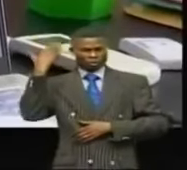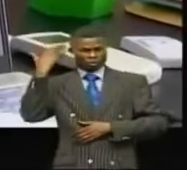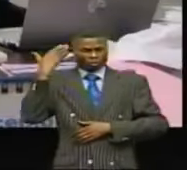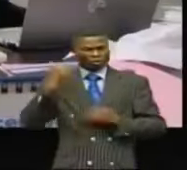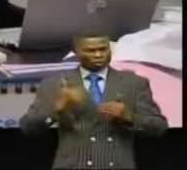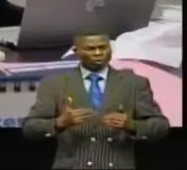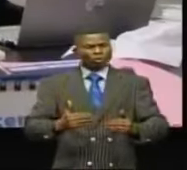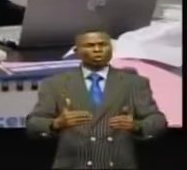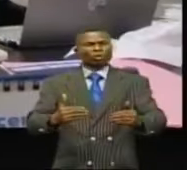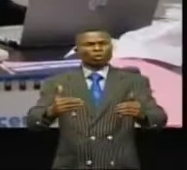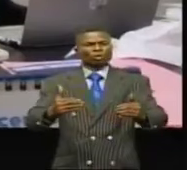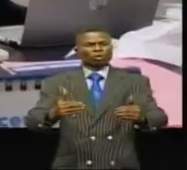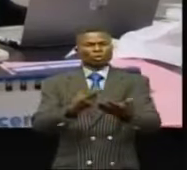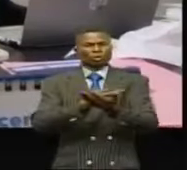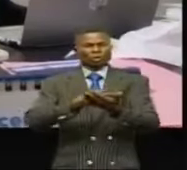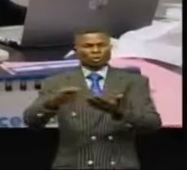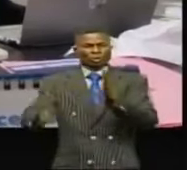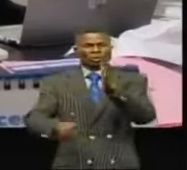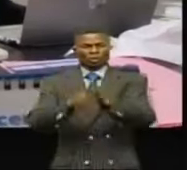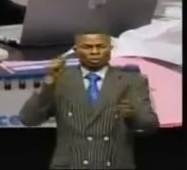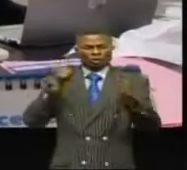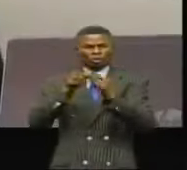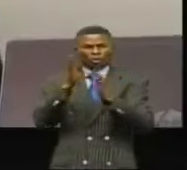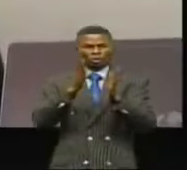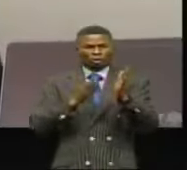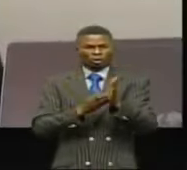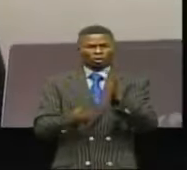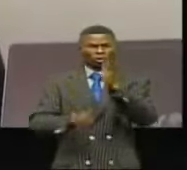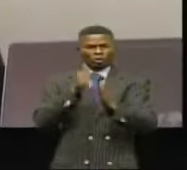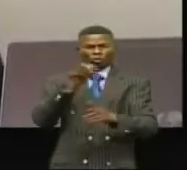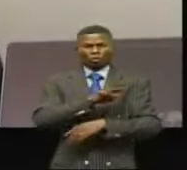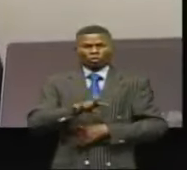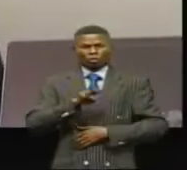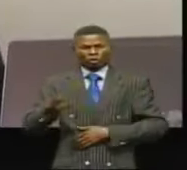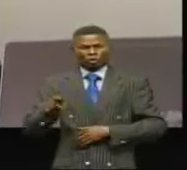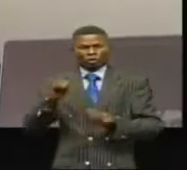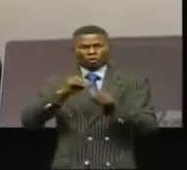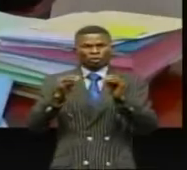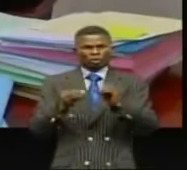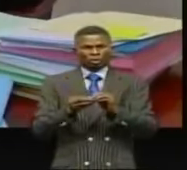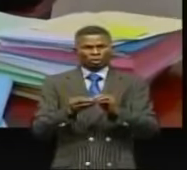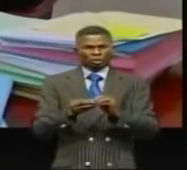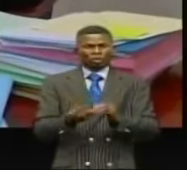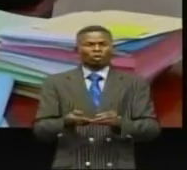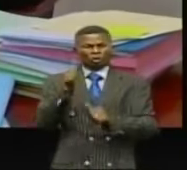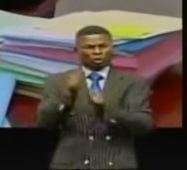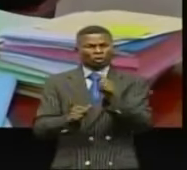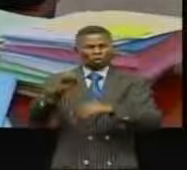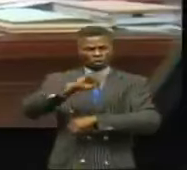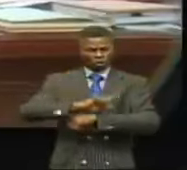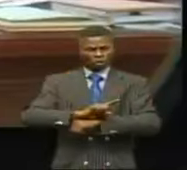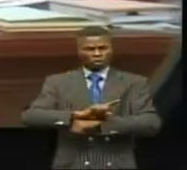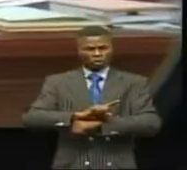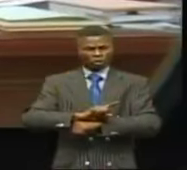au cours de la semaine du 11 au 18 novembre 2022. Les taux d'inflation hebdomadaire s'est situé